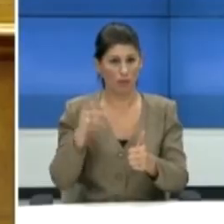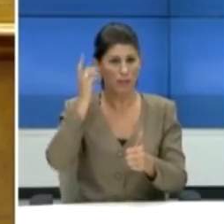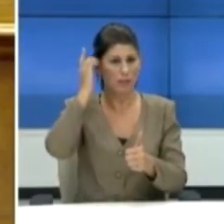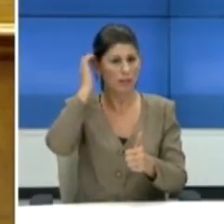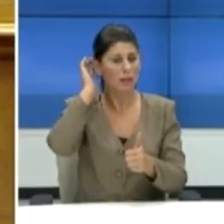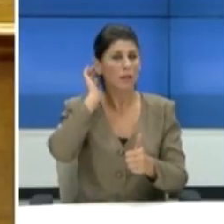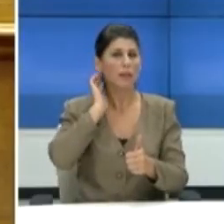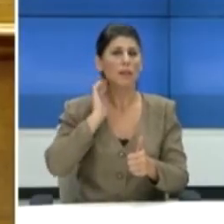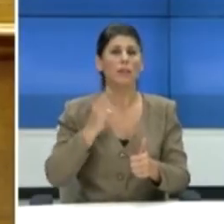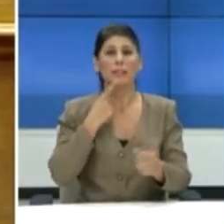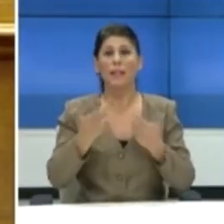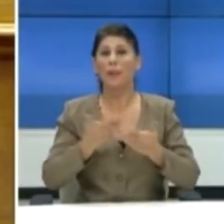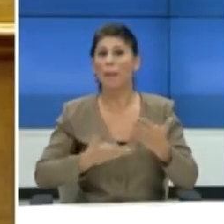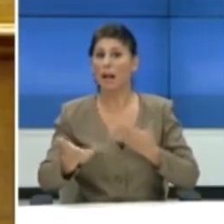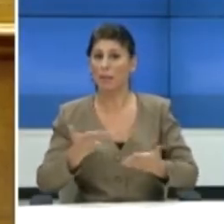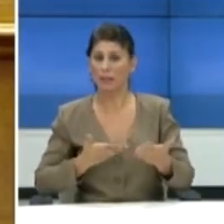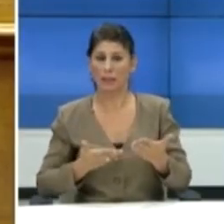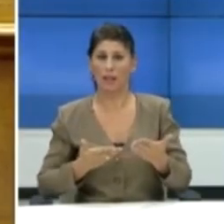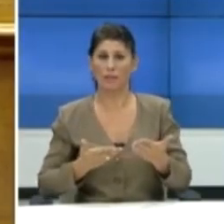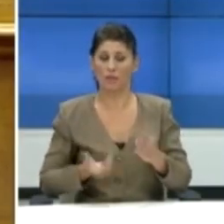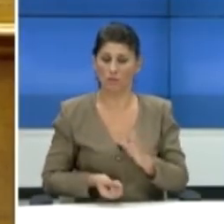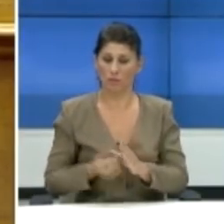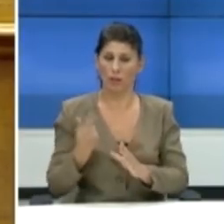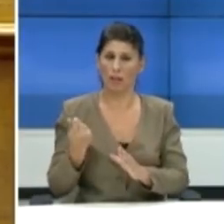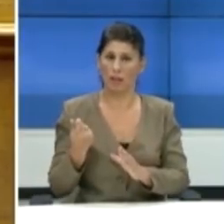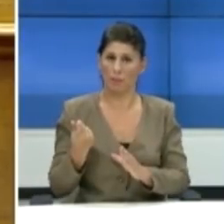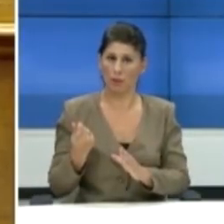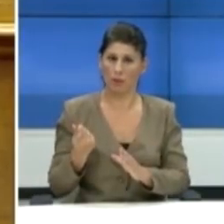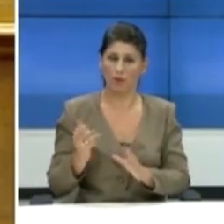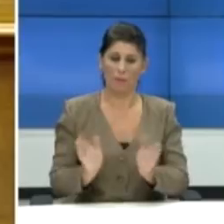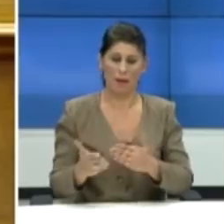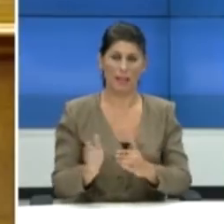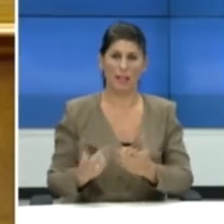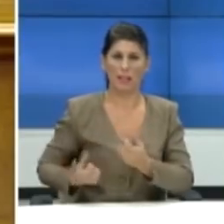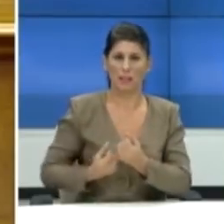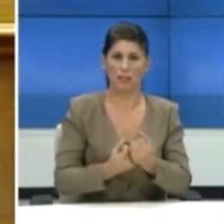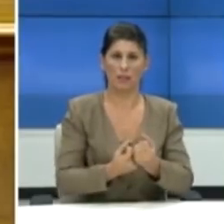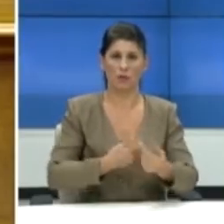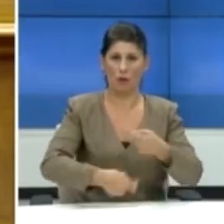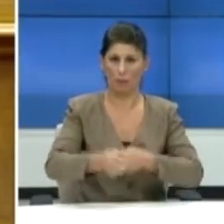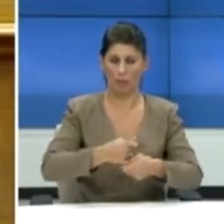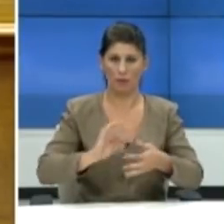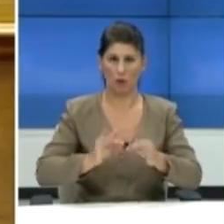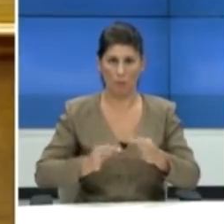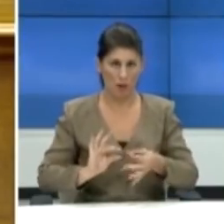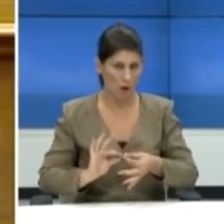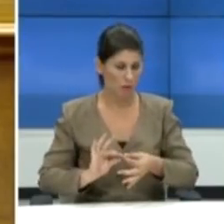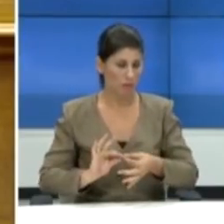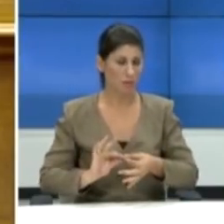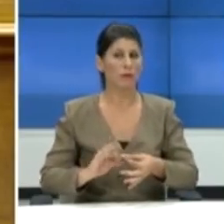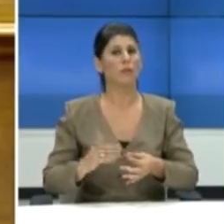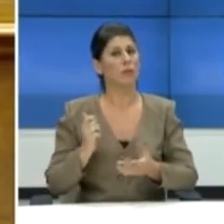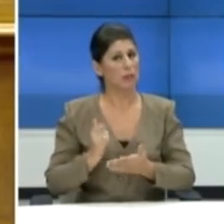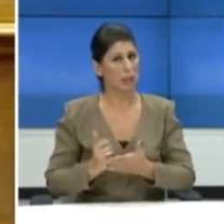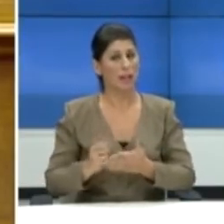τόσο τις διαπραγματεύσεις για τα νέα χρηματοδοτικά πακέτα στήριξης των επιχειρηματικών ομίλων, όσο